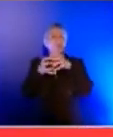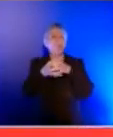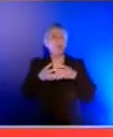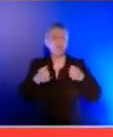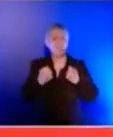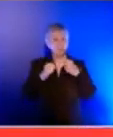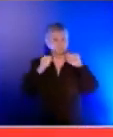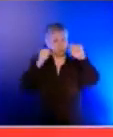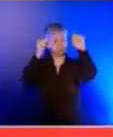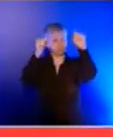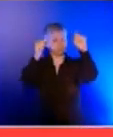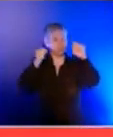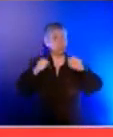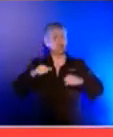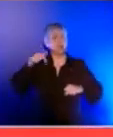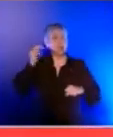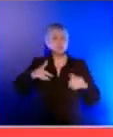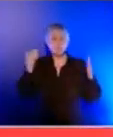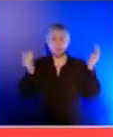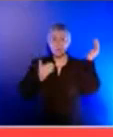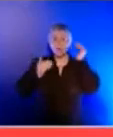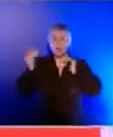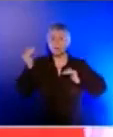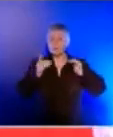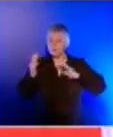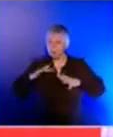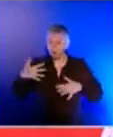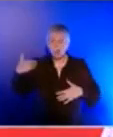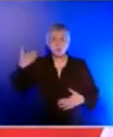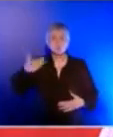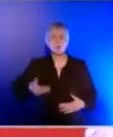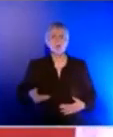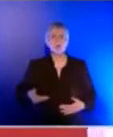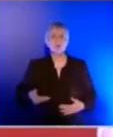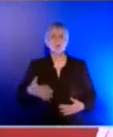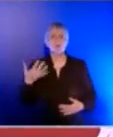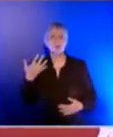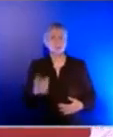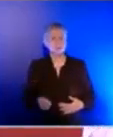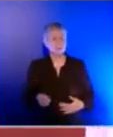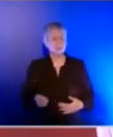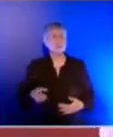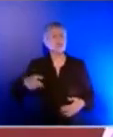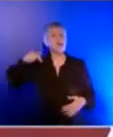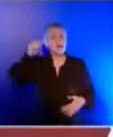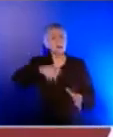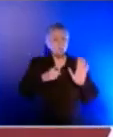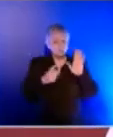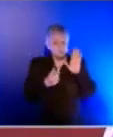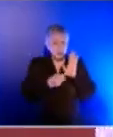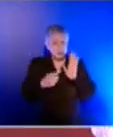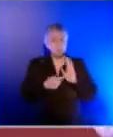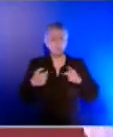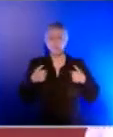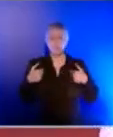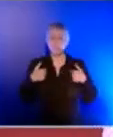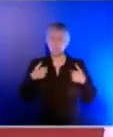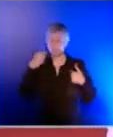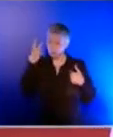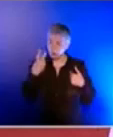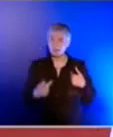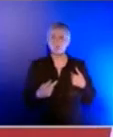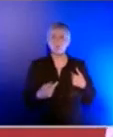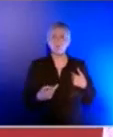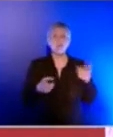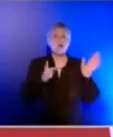αμφισβήτησης. Αυτές τις δυνατότητες ακριβώς είναι που πρέπει, που οφείλουμε να αξιοποιήσουμε, ιδιαίτερα